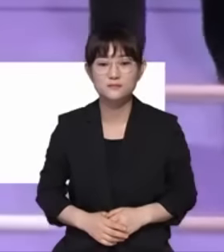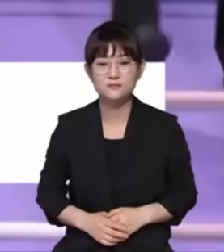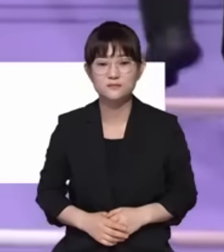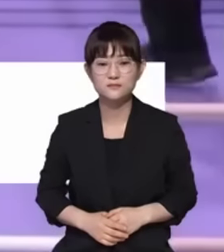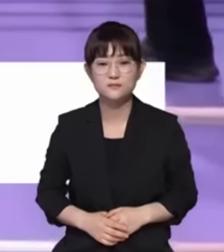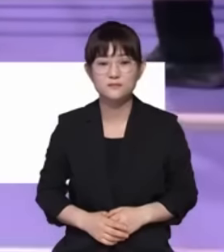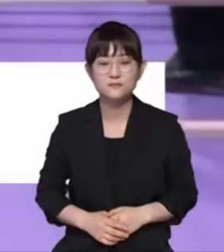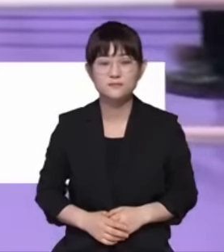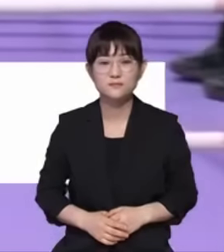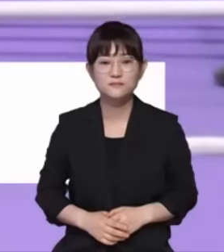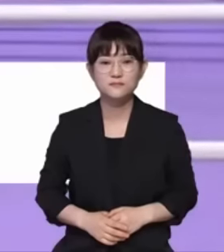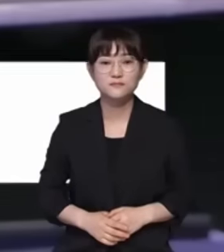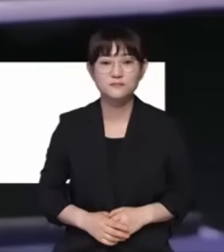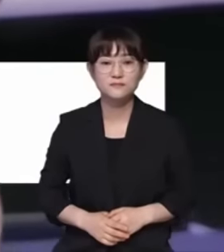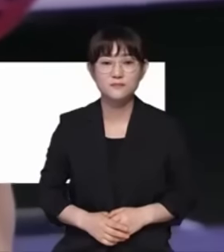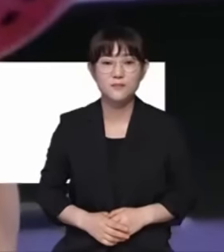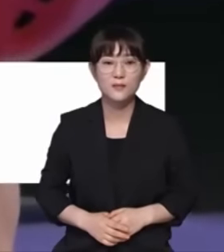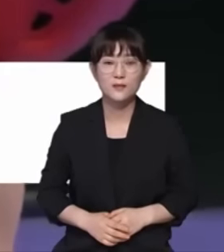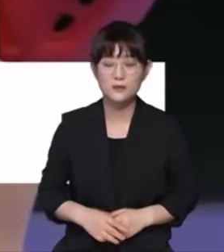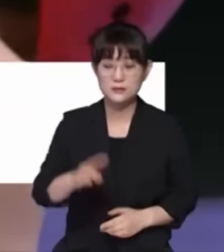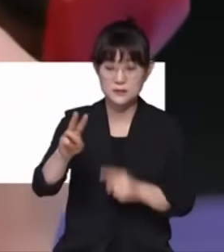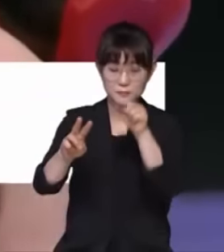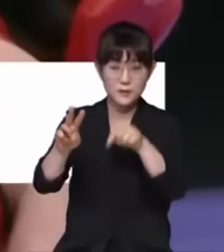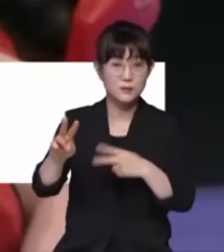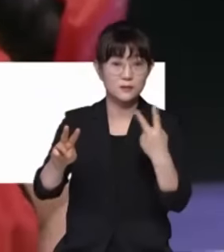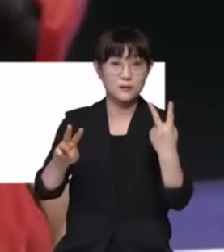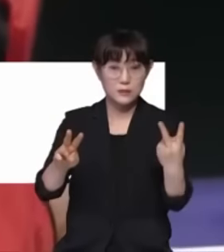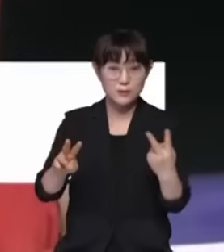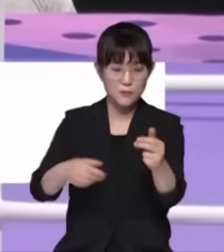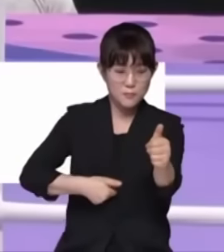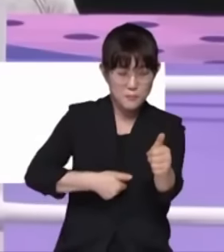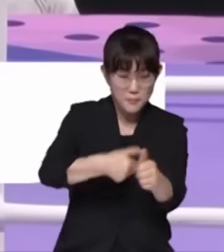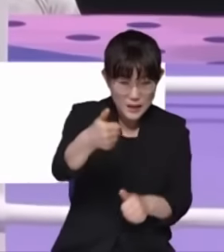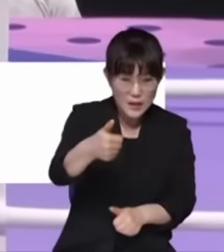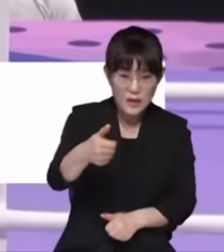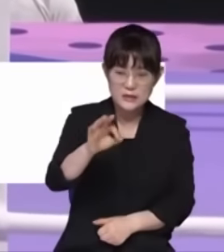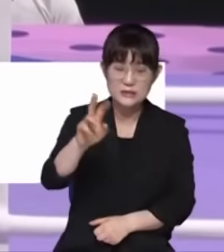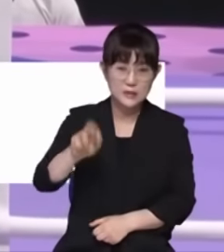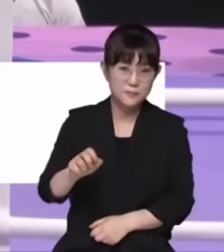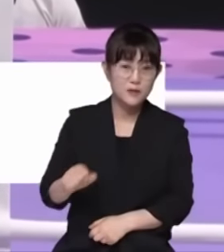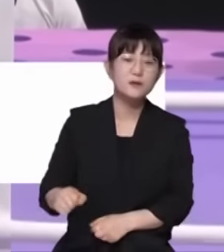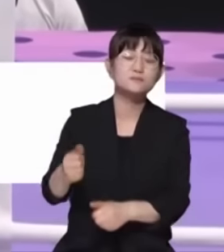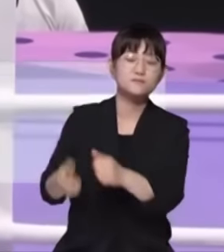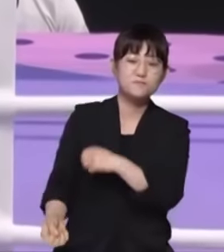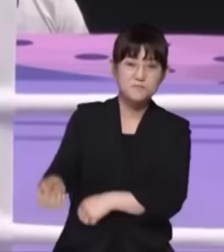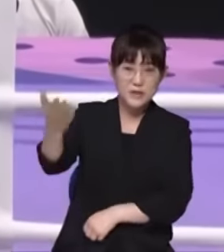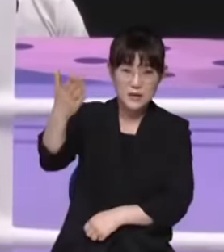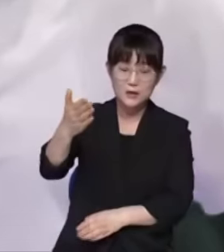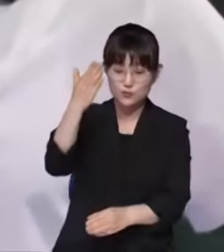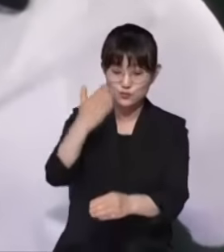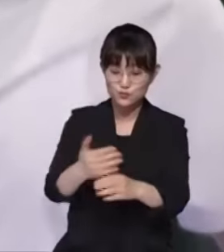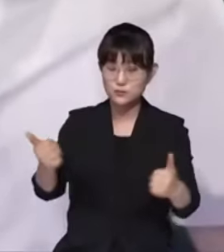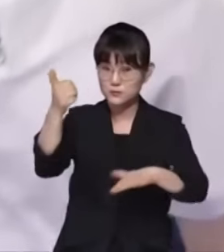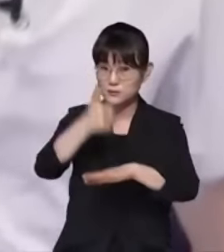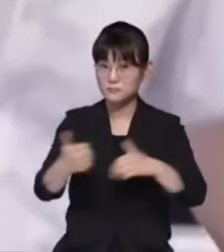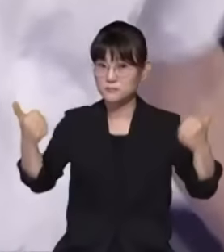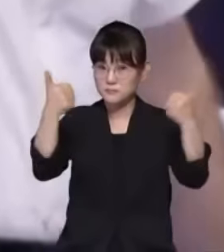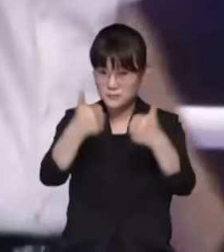풋워크로 피해냅니다. 3대2 판정승으로 임혜지의 손이 올라가고 준결승 진출을